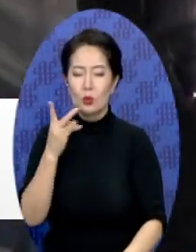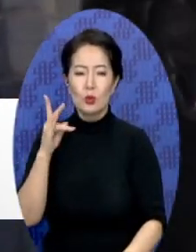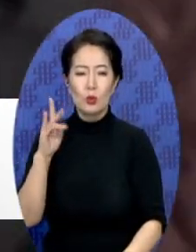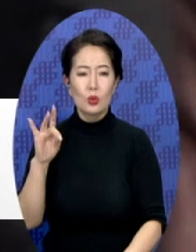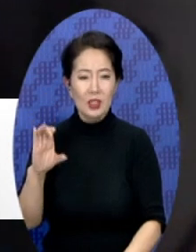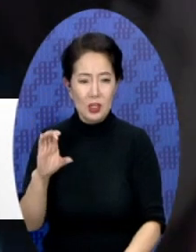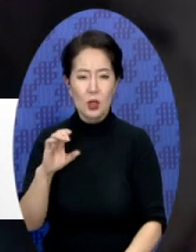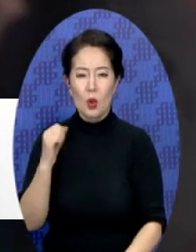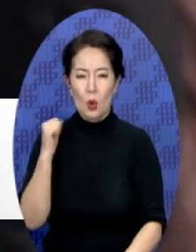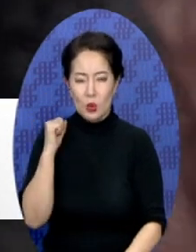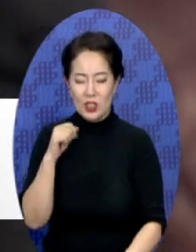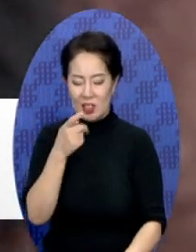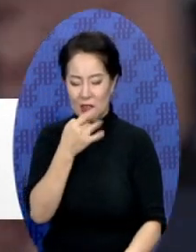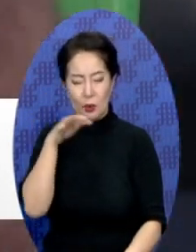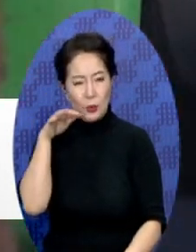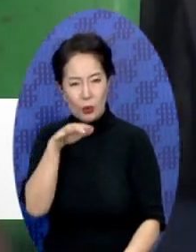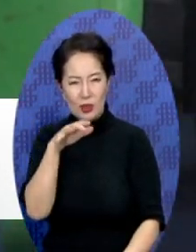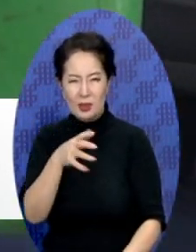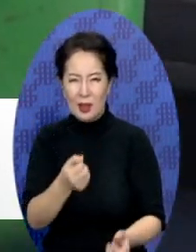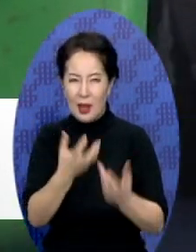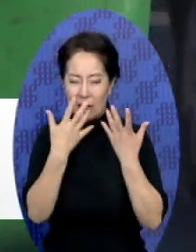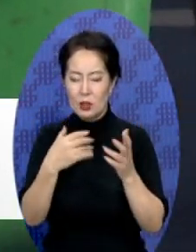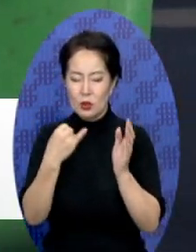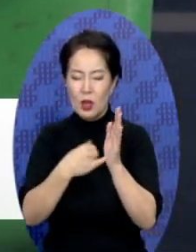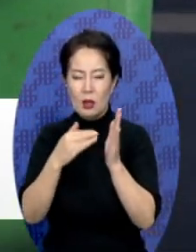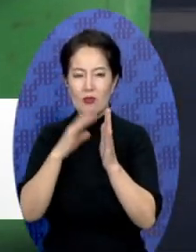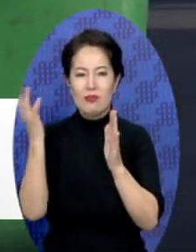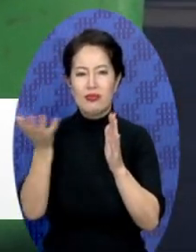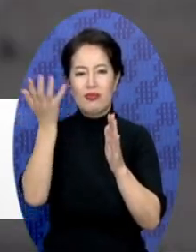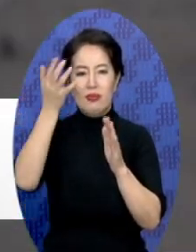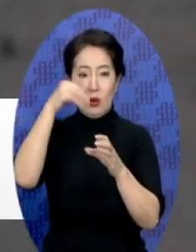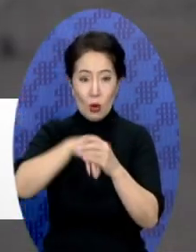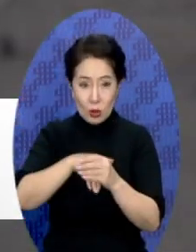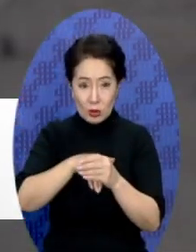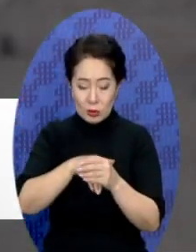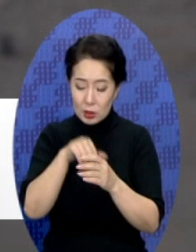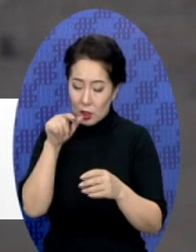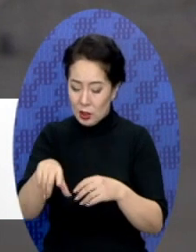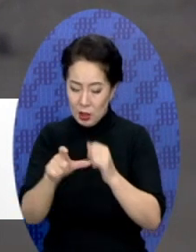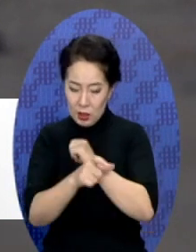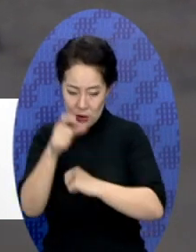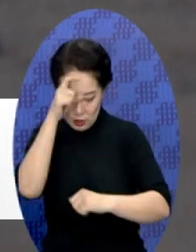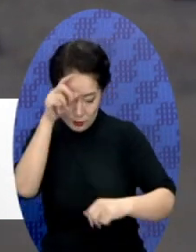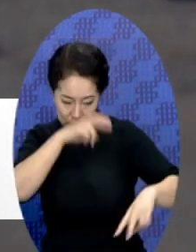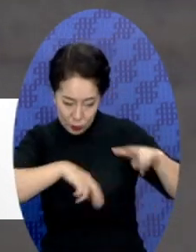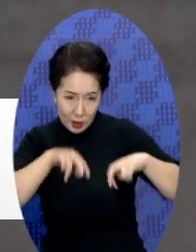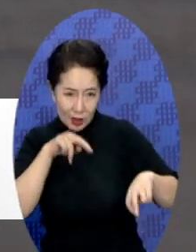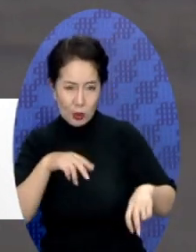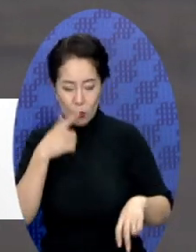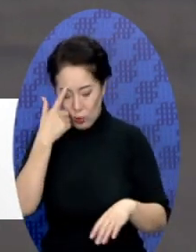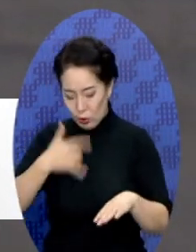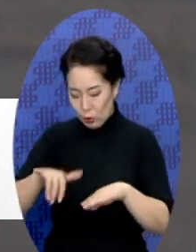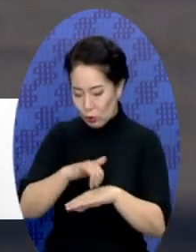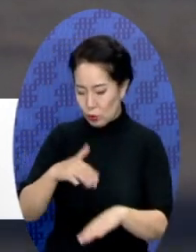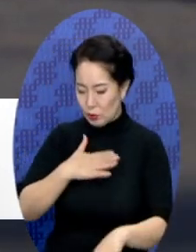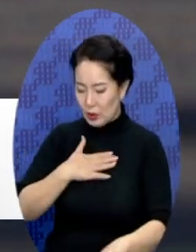50% нь буюу жил бүр 6 тэрбум тоо нүүрс хүчлийг бол агаар мандалгууд хоригдлогдож байгаа. За эрдэмтэн судлаачдын зүгээс бол манай улсны 2030 он